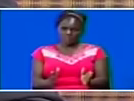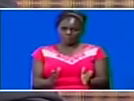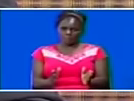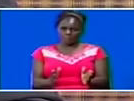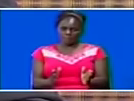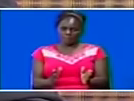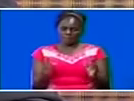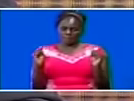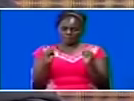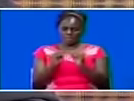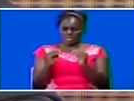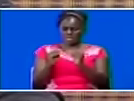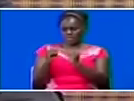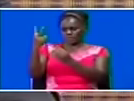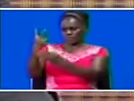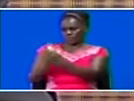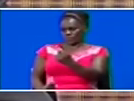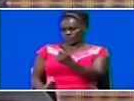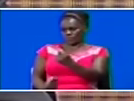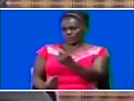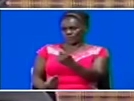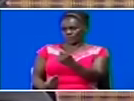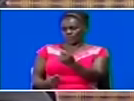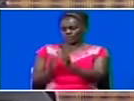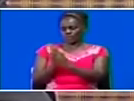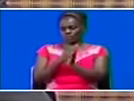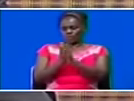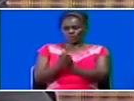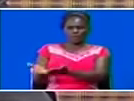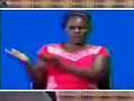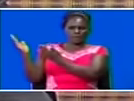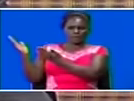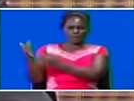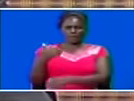alipata nafasi na kuweza kuwafikia na kutuandalia taarifa ifuatayo.